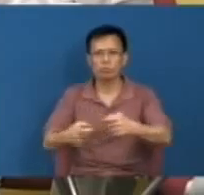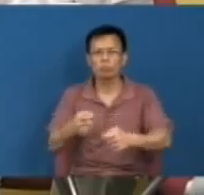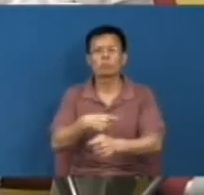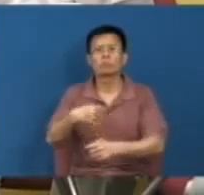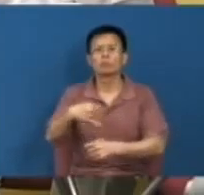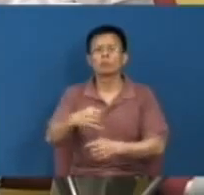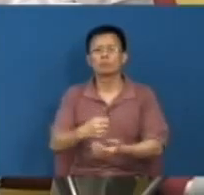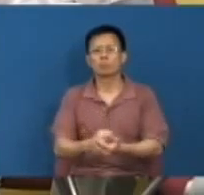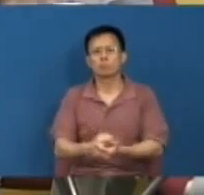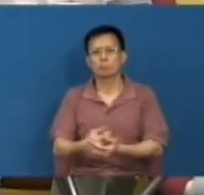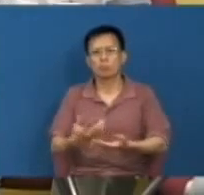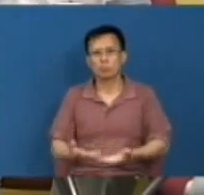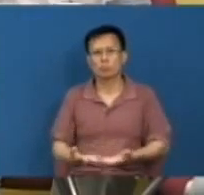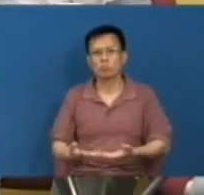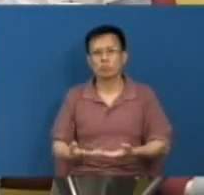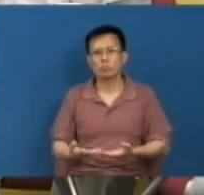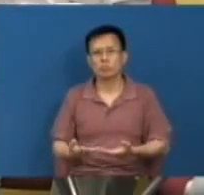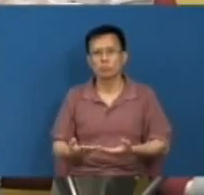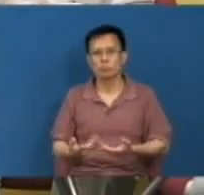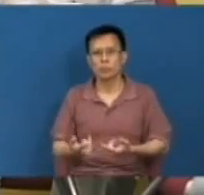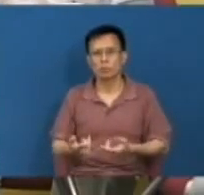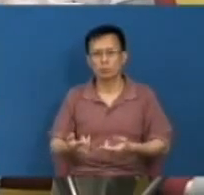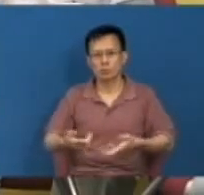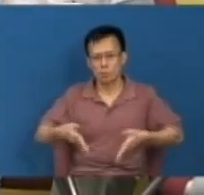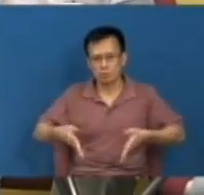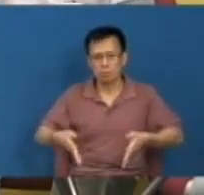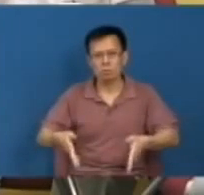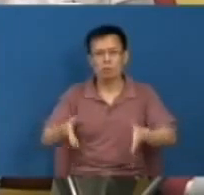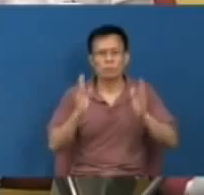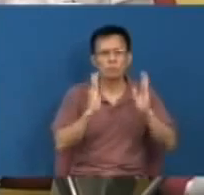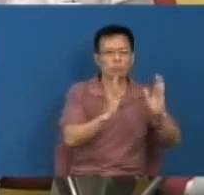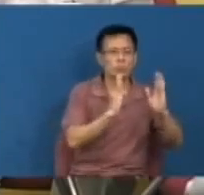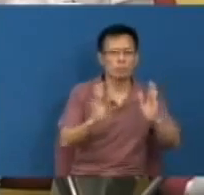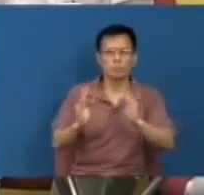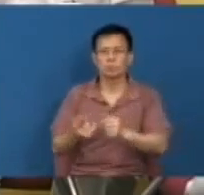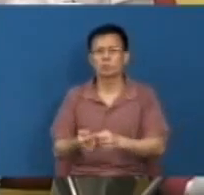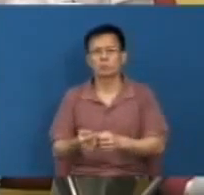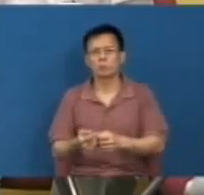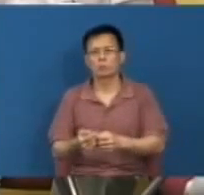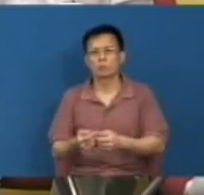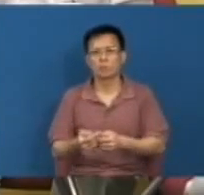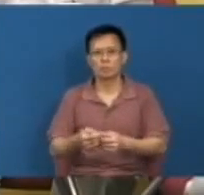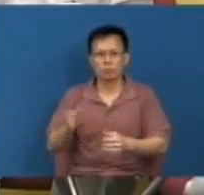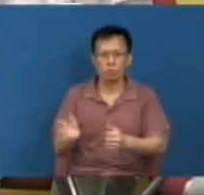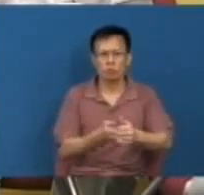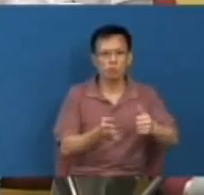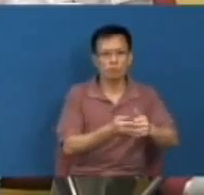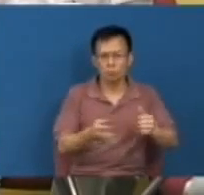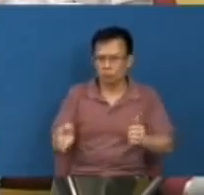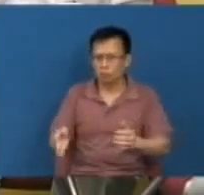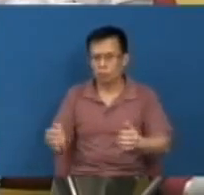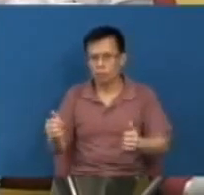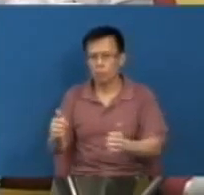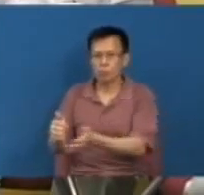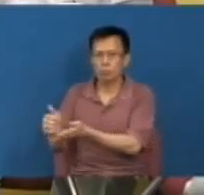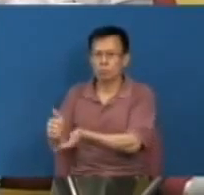嗰度咧已經俾佢嗰啲街坊啊，已經俾佢收購，即係趕走好多㗎啦。我整個社